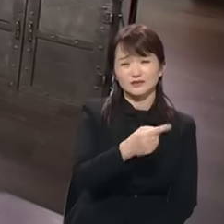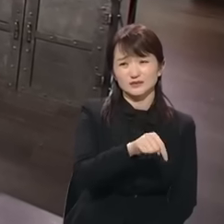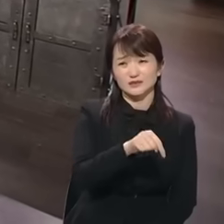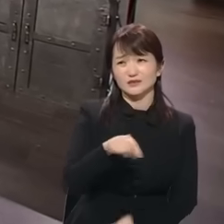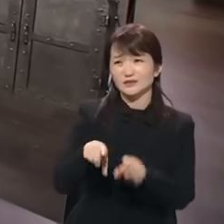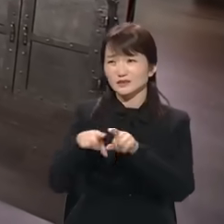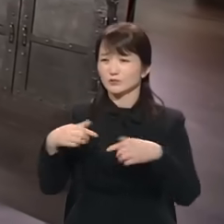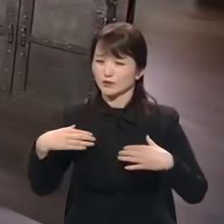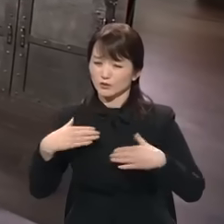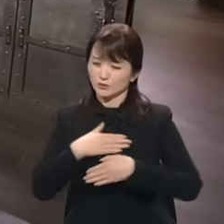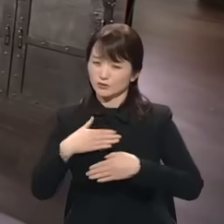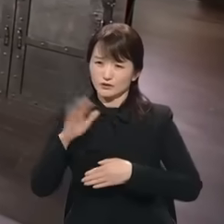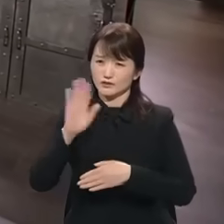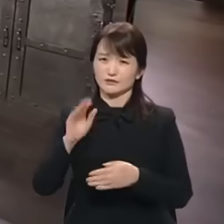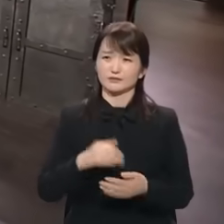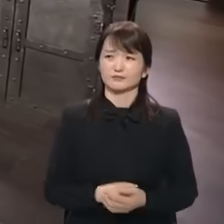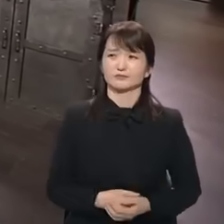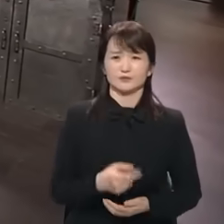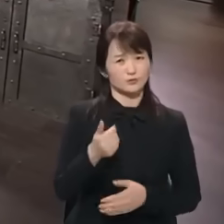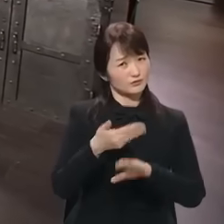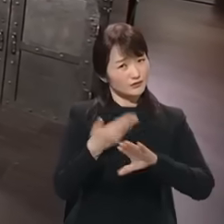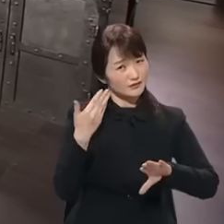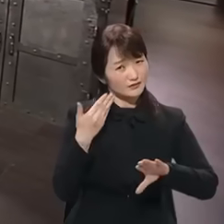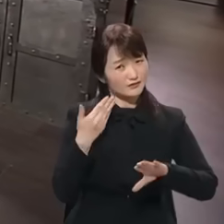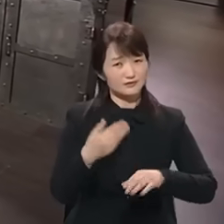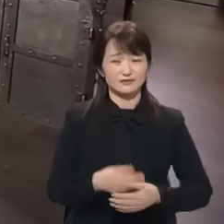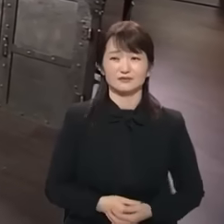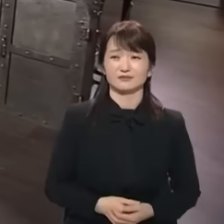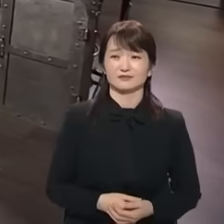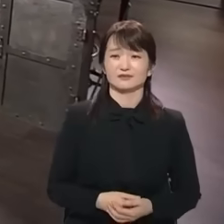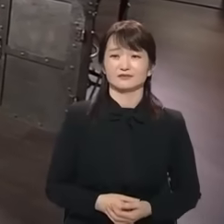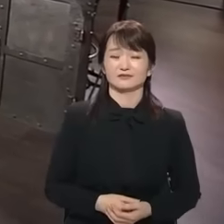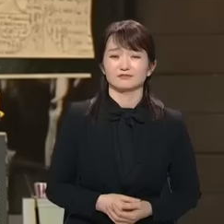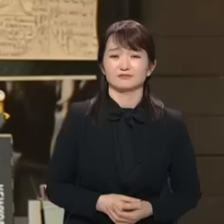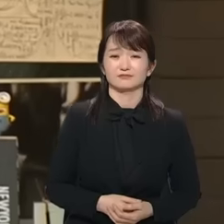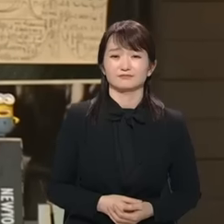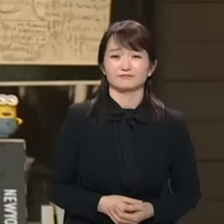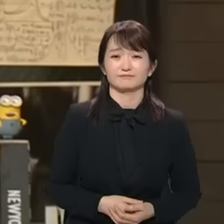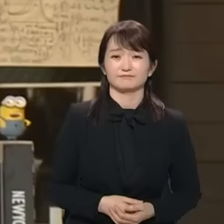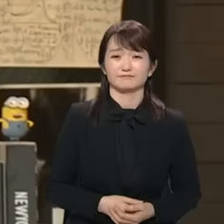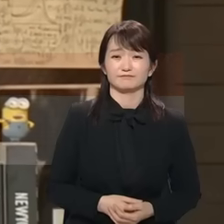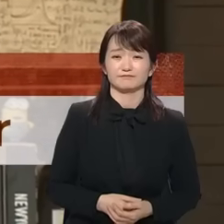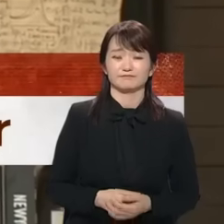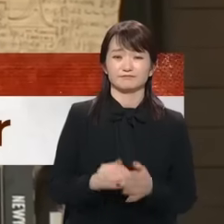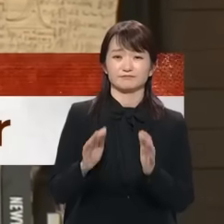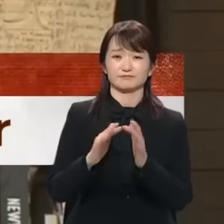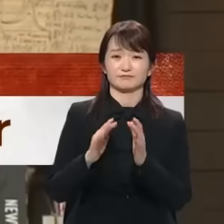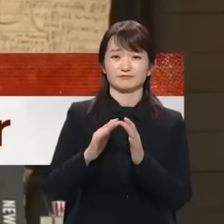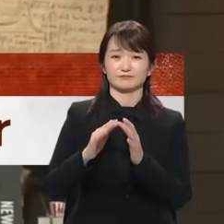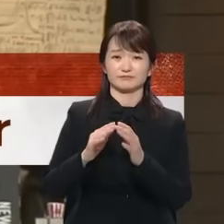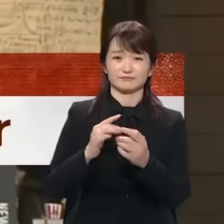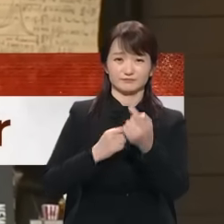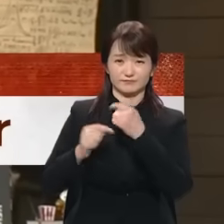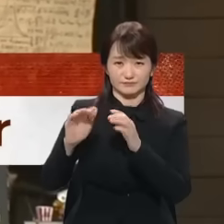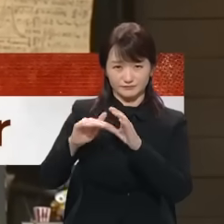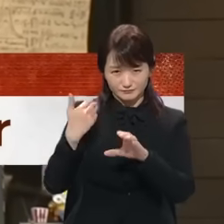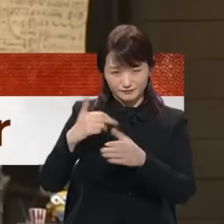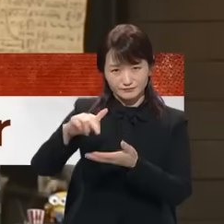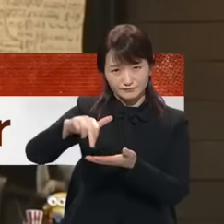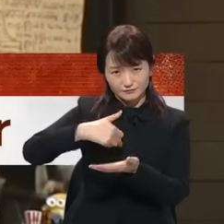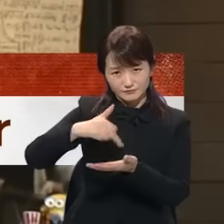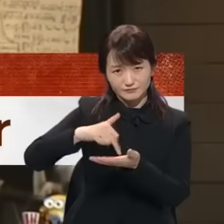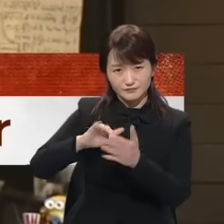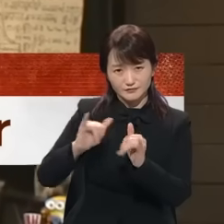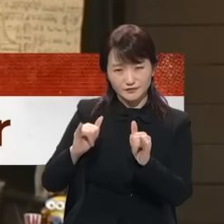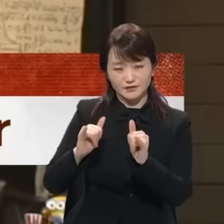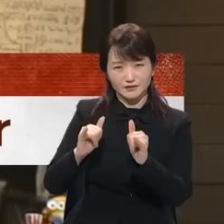워터파크가 아 그런가 좀 달라야 하는 거 아닙니까 알겠습니다 좋습니다 사건 반장 제보 메일과 카카오톡 사건 반장 제보 채널에서는 많은